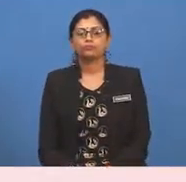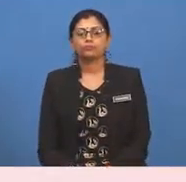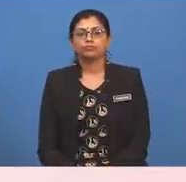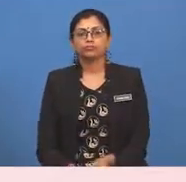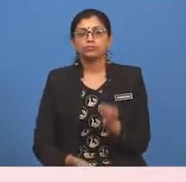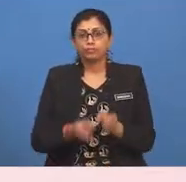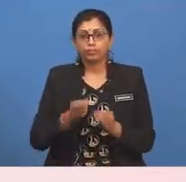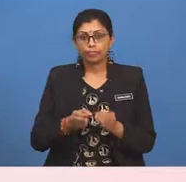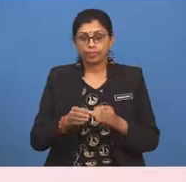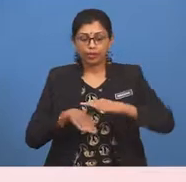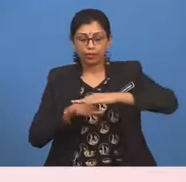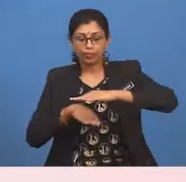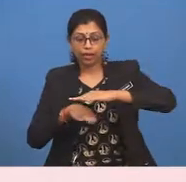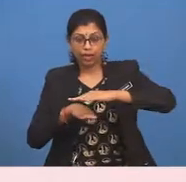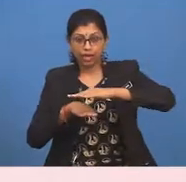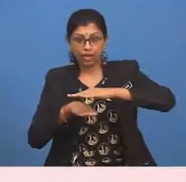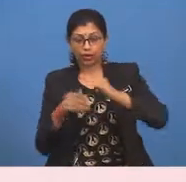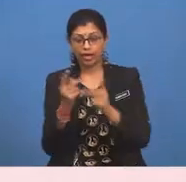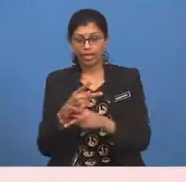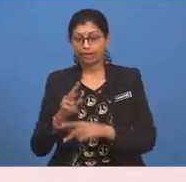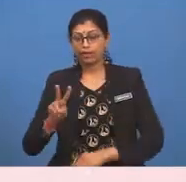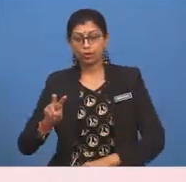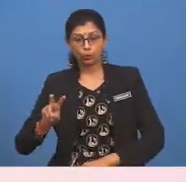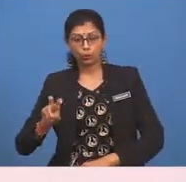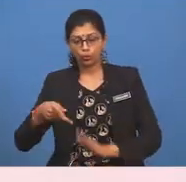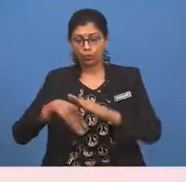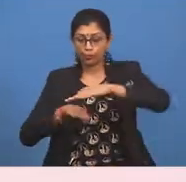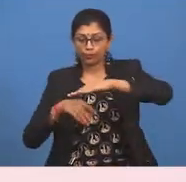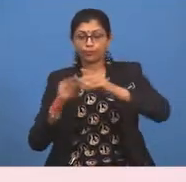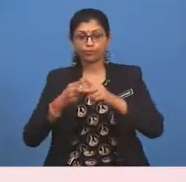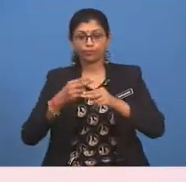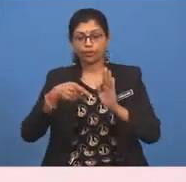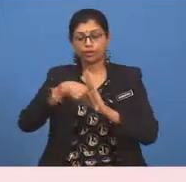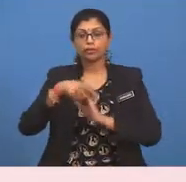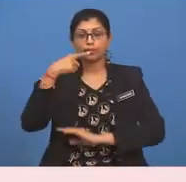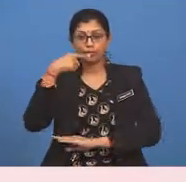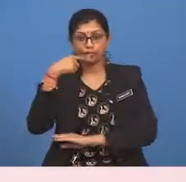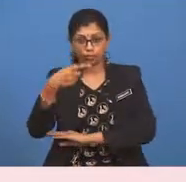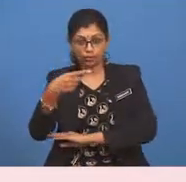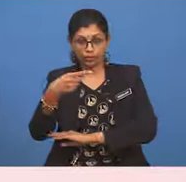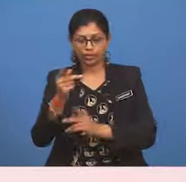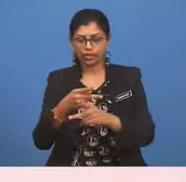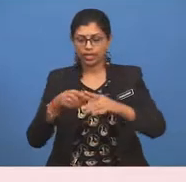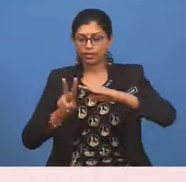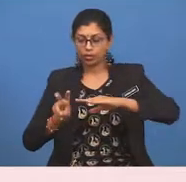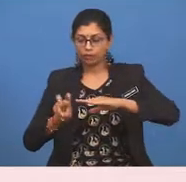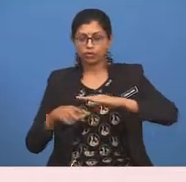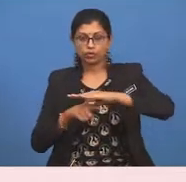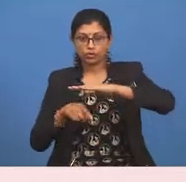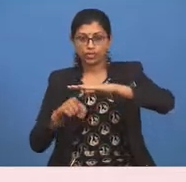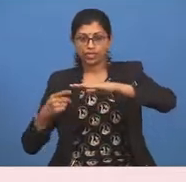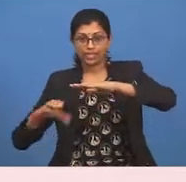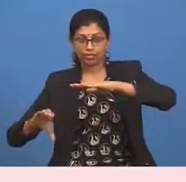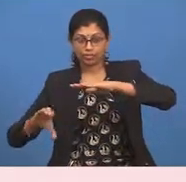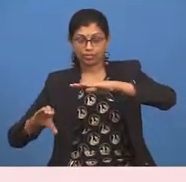Apabila penyebut telah didarabkan dengan 20, maka pengangka 3